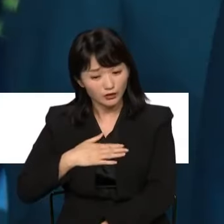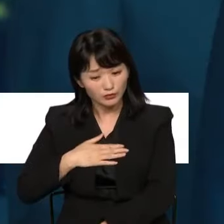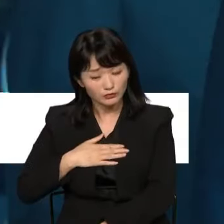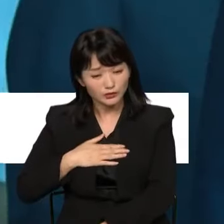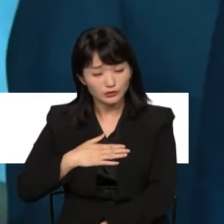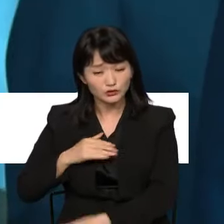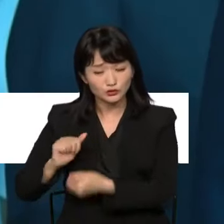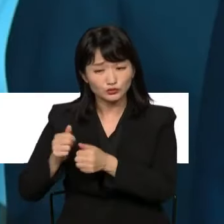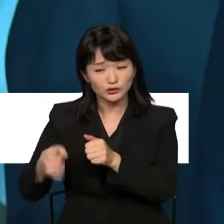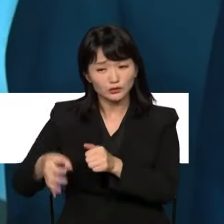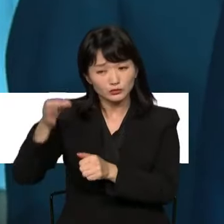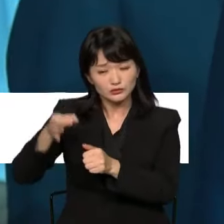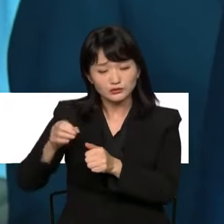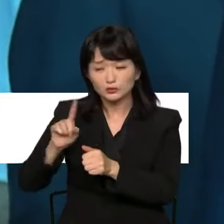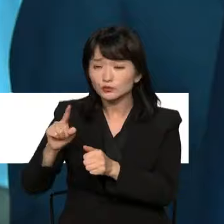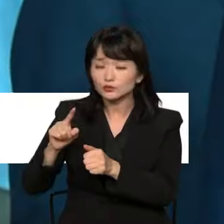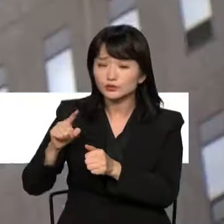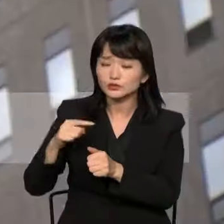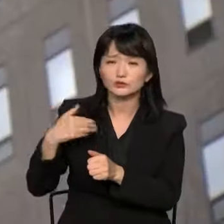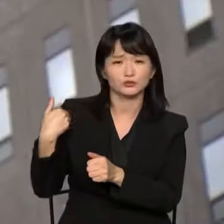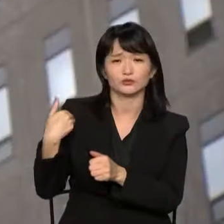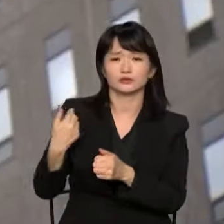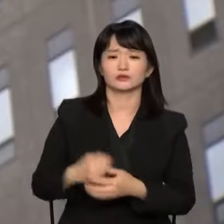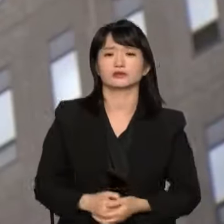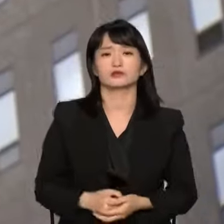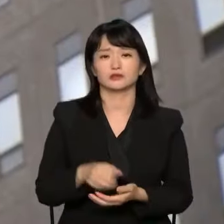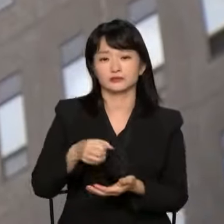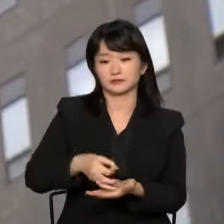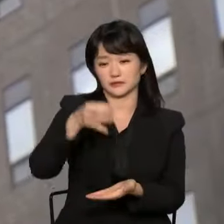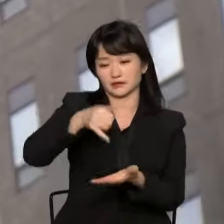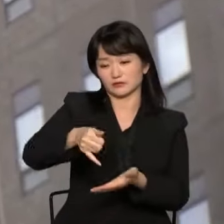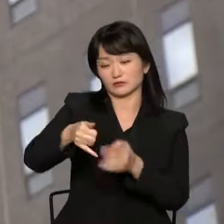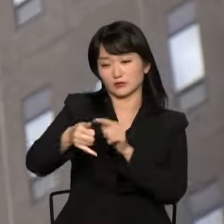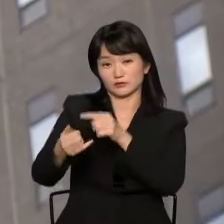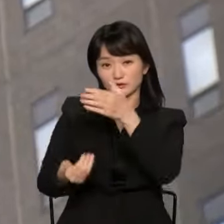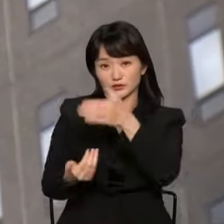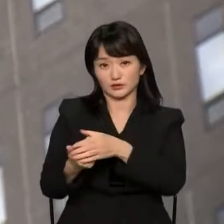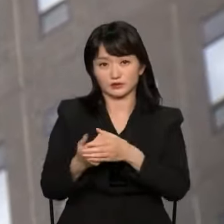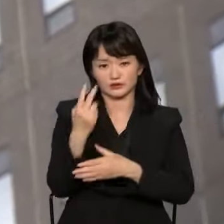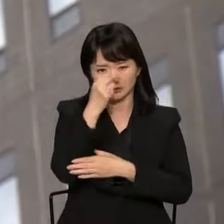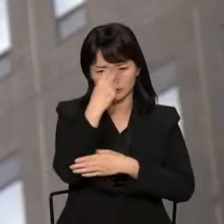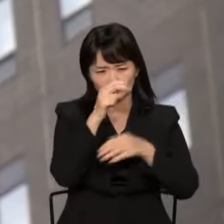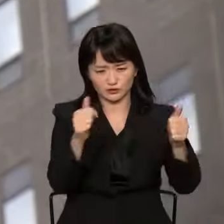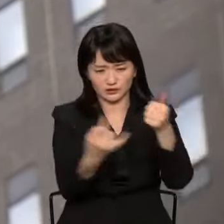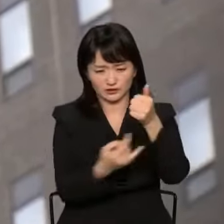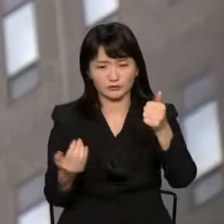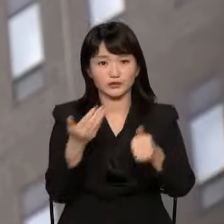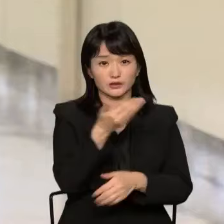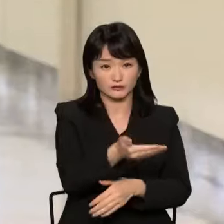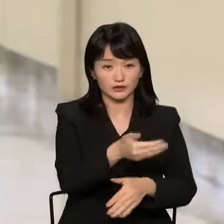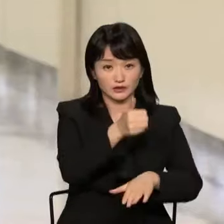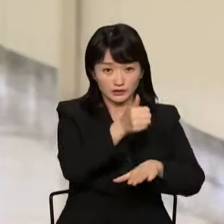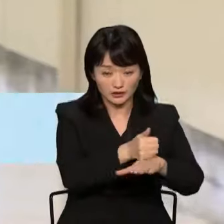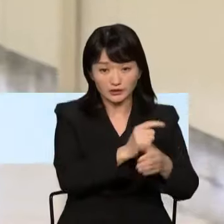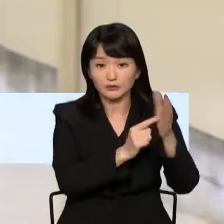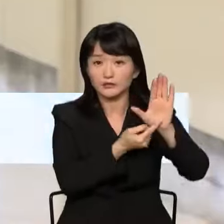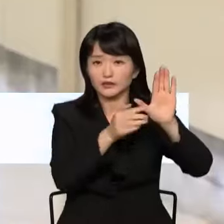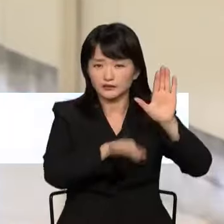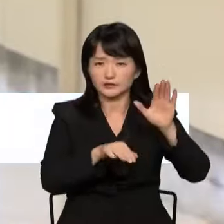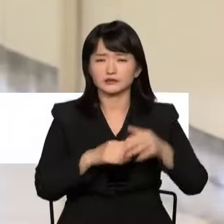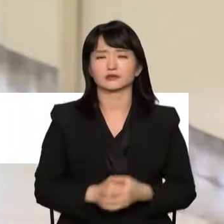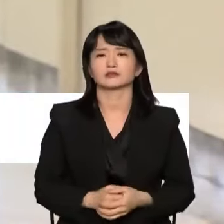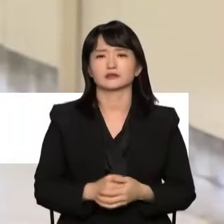증거가 부족하다는 판단에 따른 겁니다. 명품백 사건의 경우 검찰 수사심의위원회를 거쳤지만 주가 조작 사건의 경우